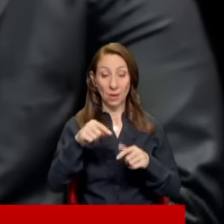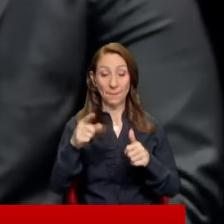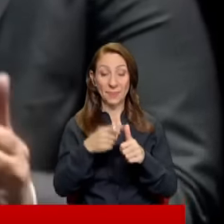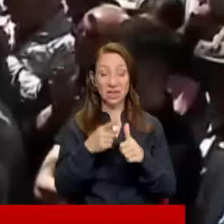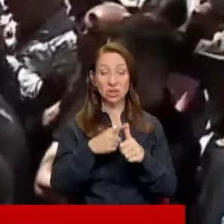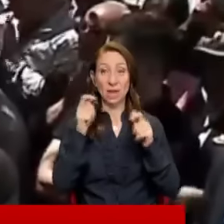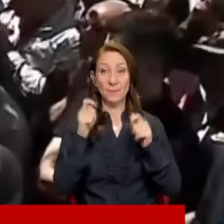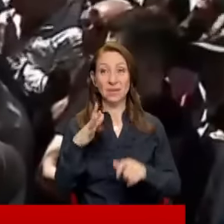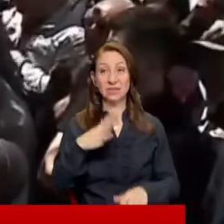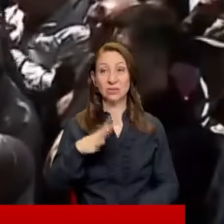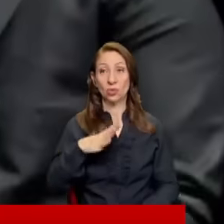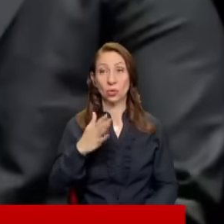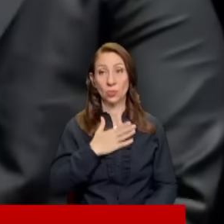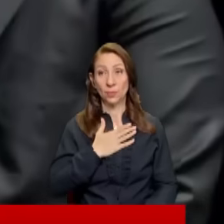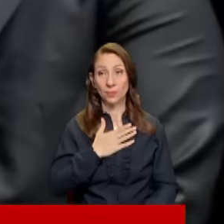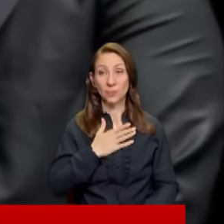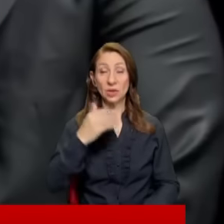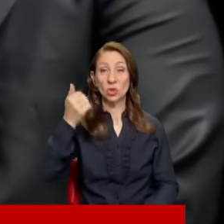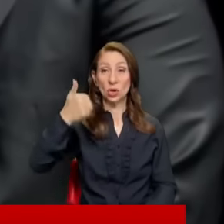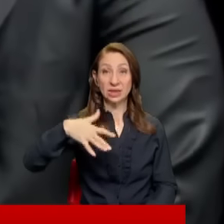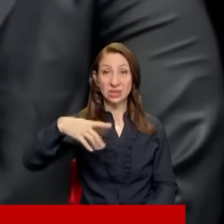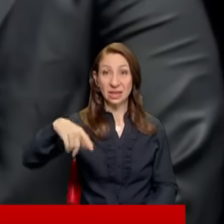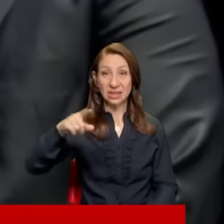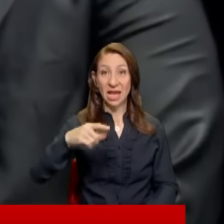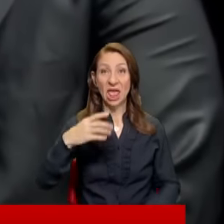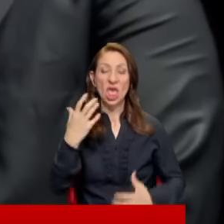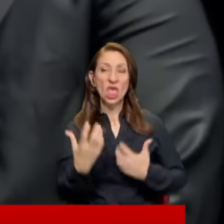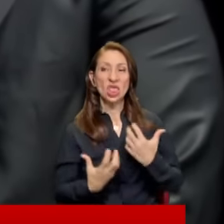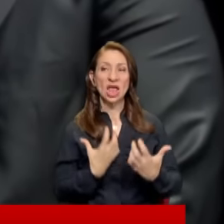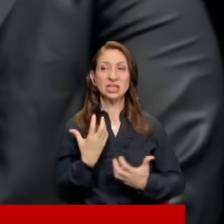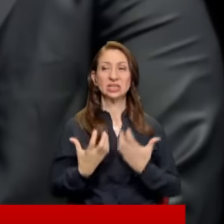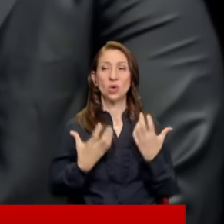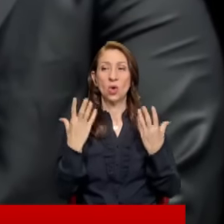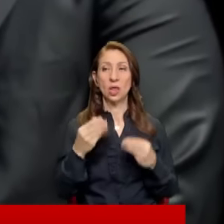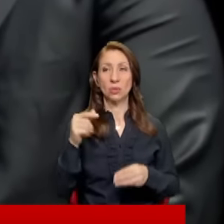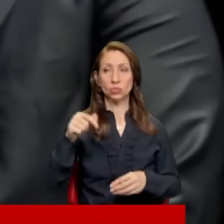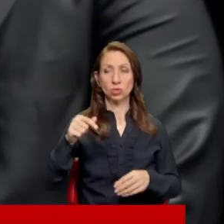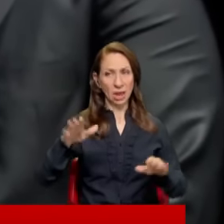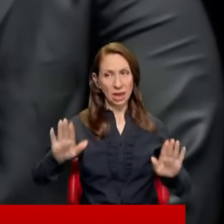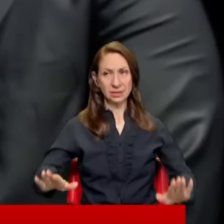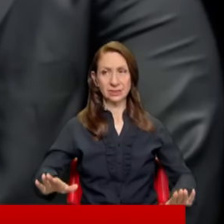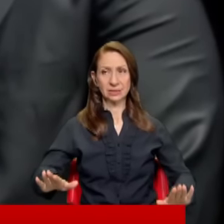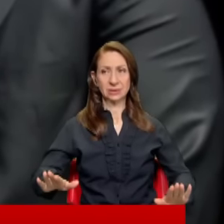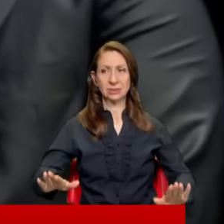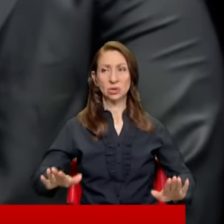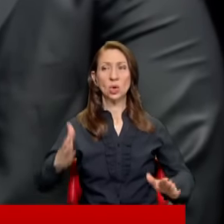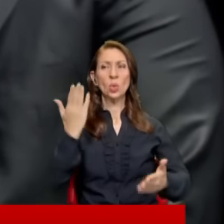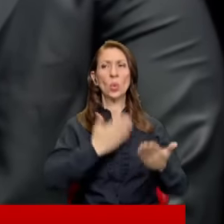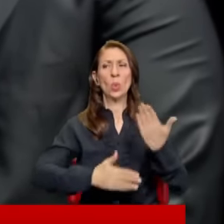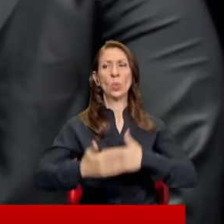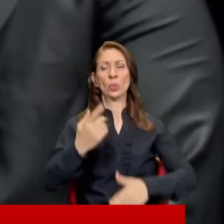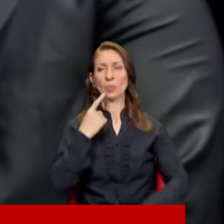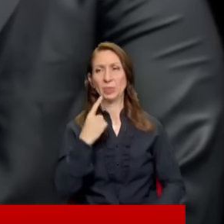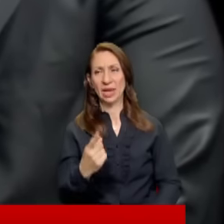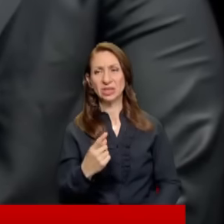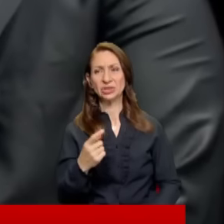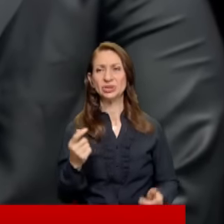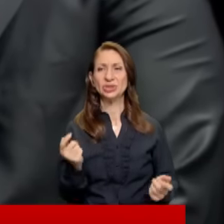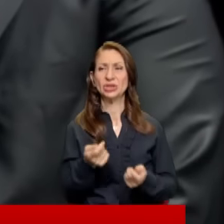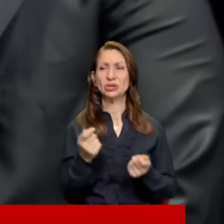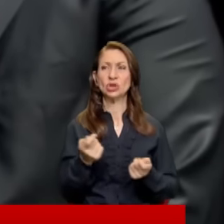Parti yapmaktır yöneticilerden enerjisi olan burada kalsın yoruldum diyen